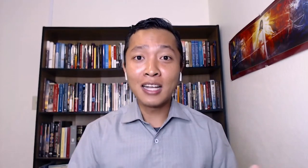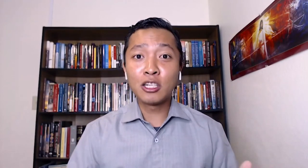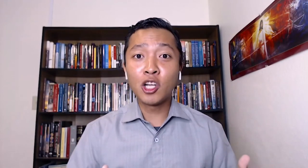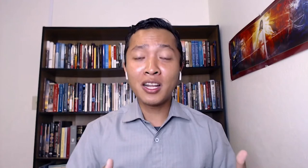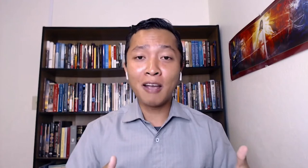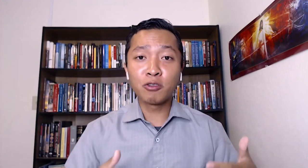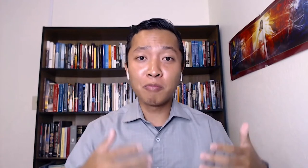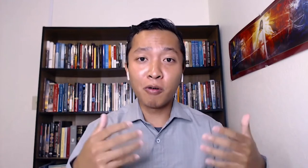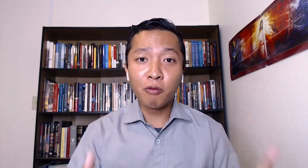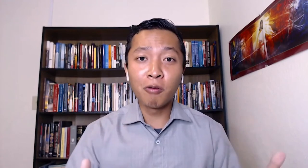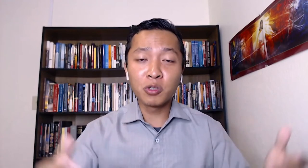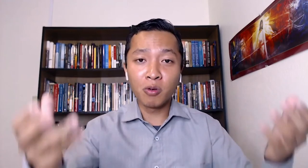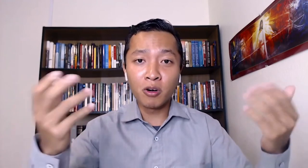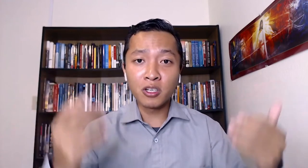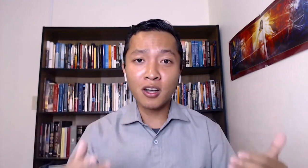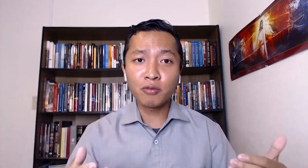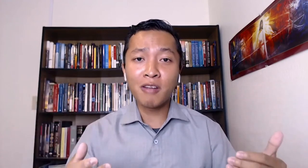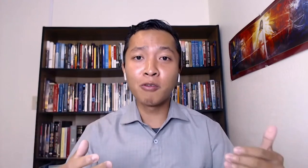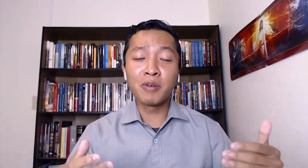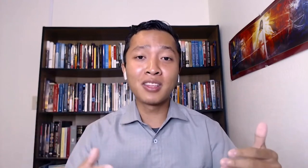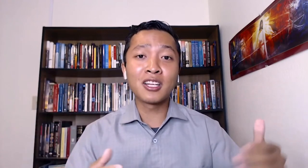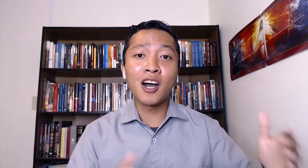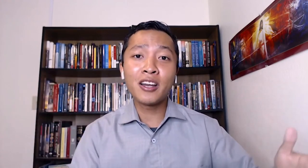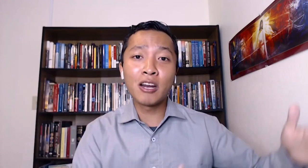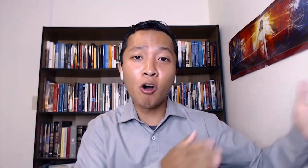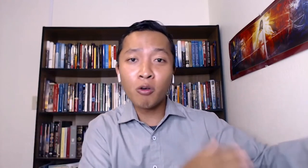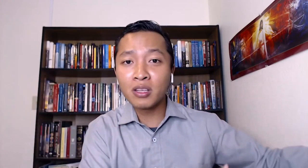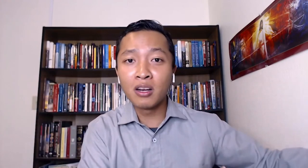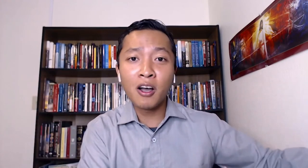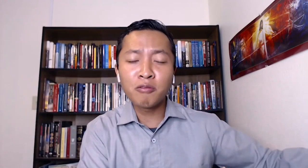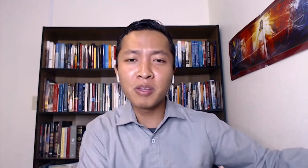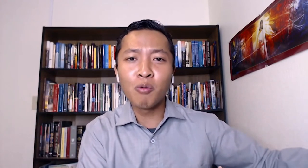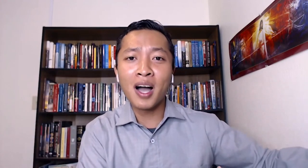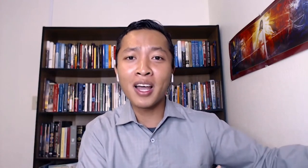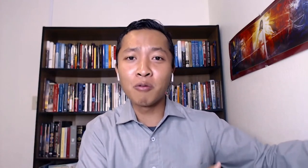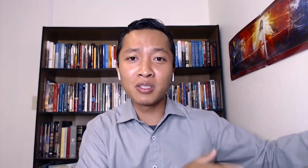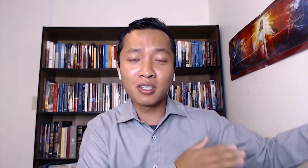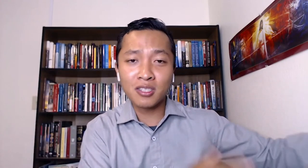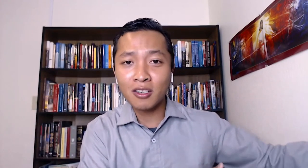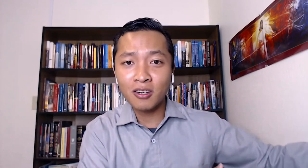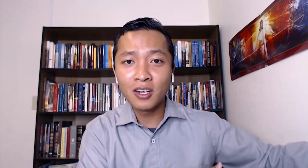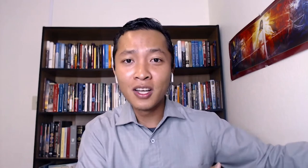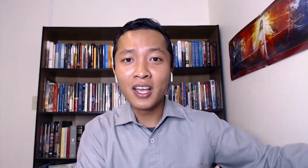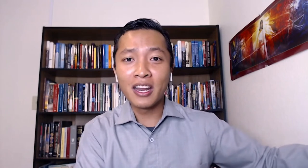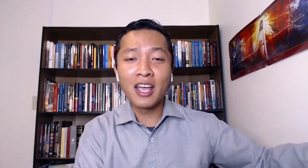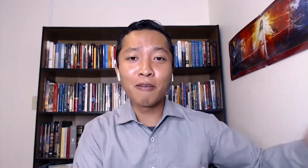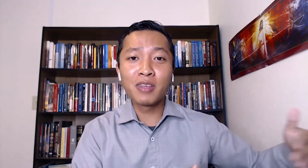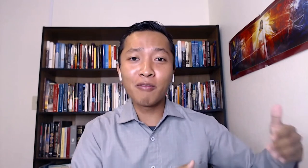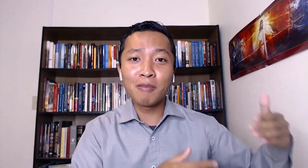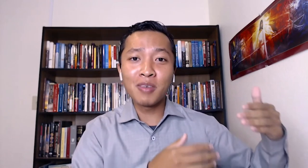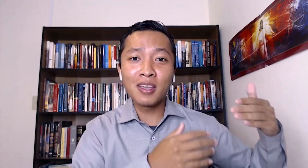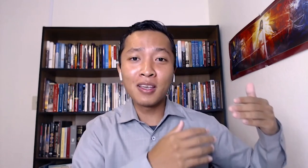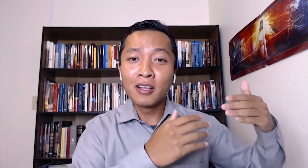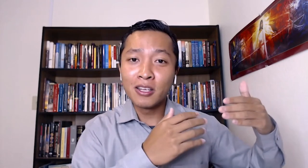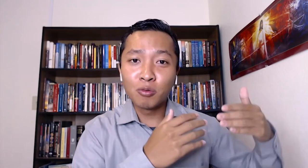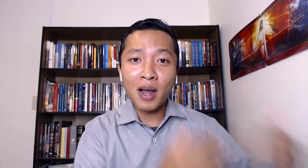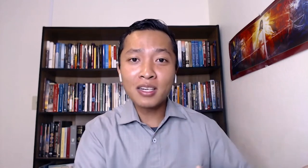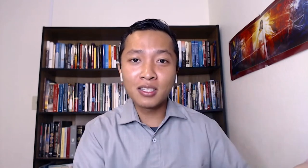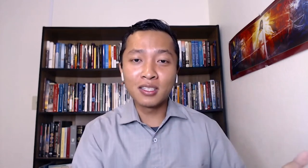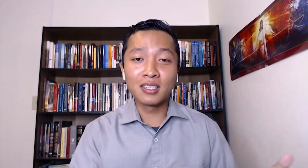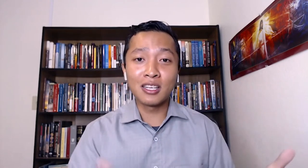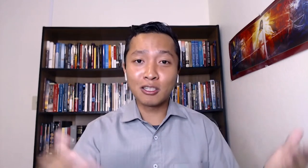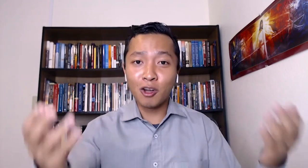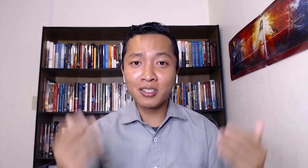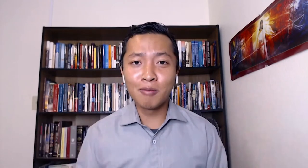Zrozumiałem, że nie muszę zasłużyć na Bożą łaskawość, bo Bóg umiłował mnie, kiedy byłem jeszcze grzesznikiem i dał